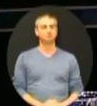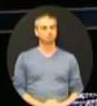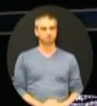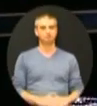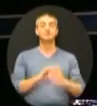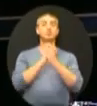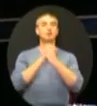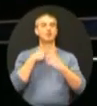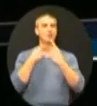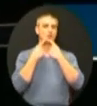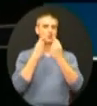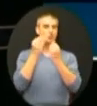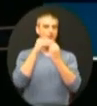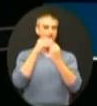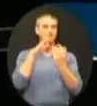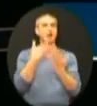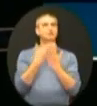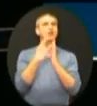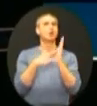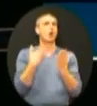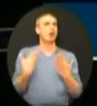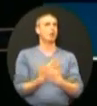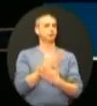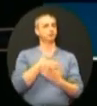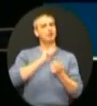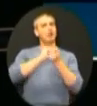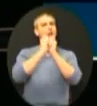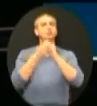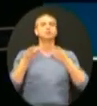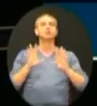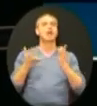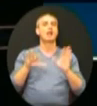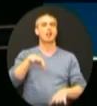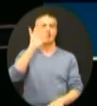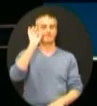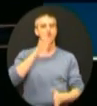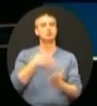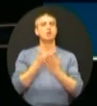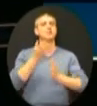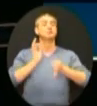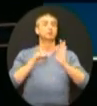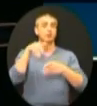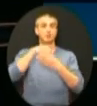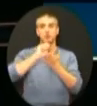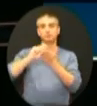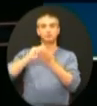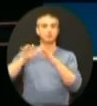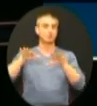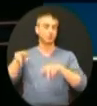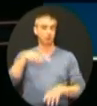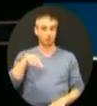שלום לכם אנחנו בדיון נוסף הצעת חוק חדשה מבקשת לשנות את שיטת בחירתם של היועצים המשפטיים במשרדי